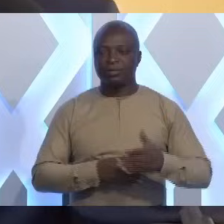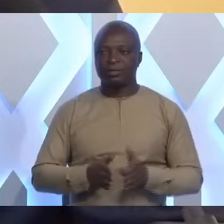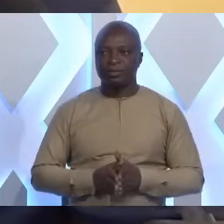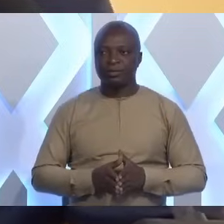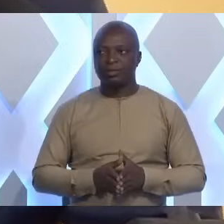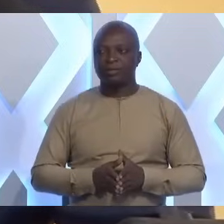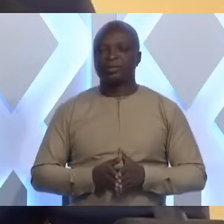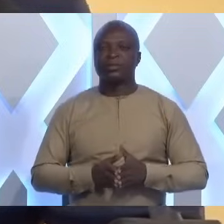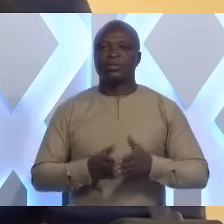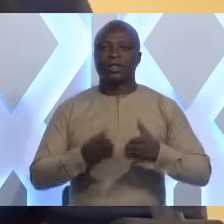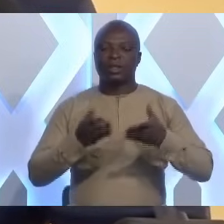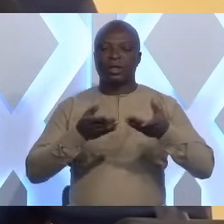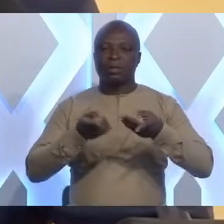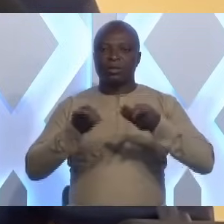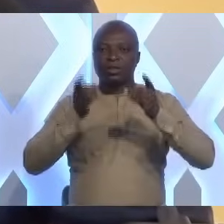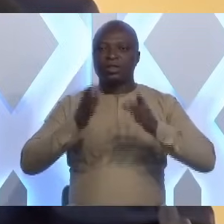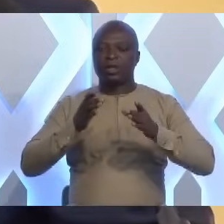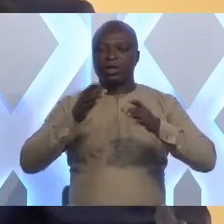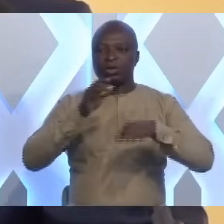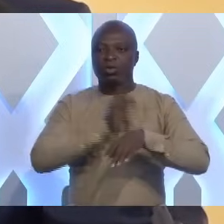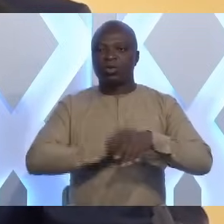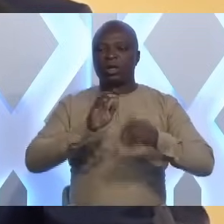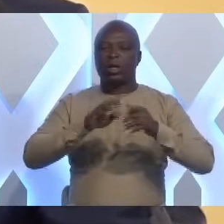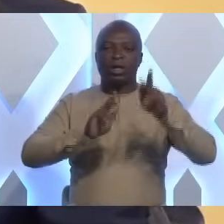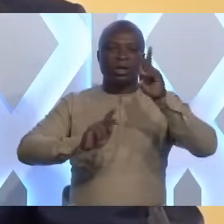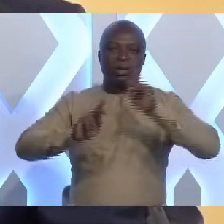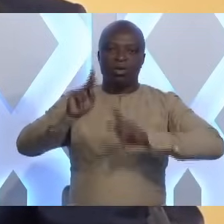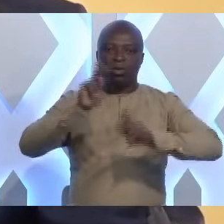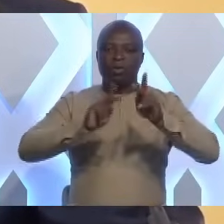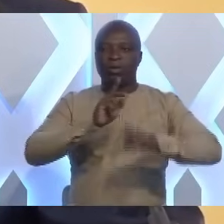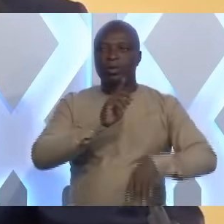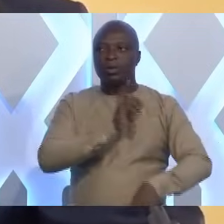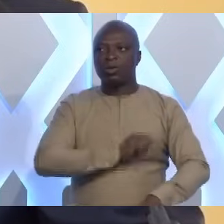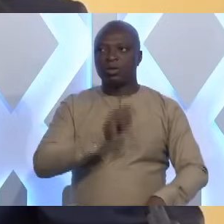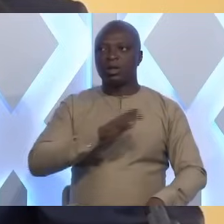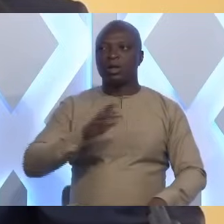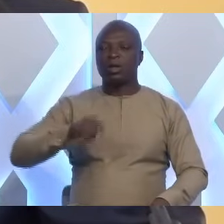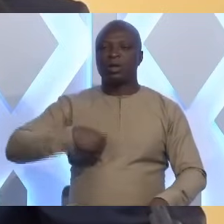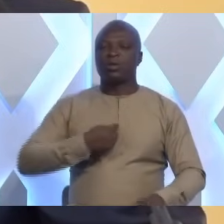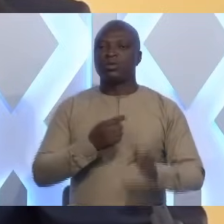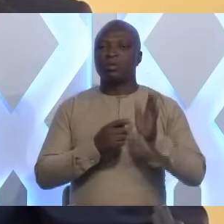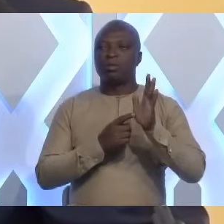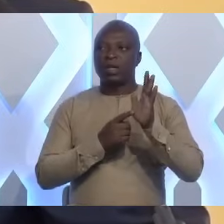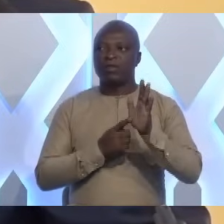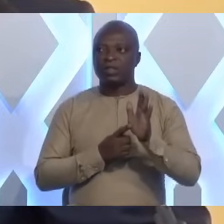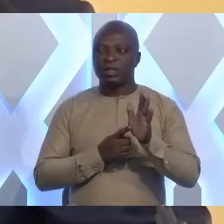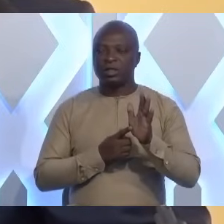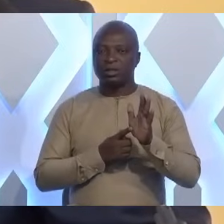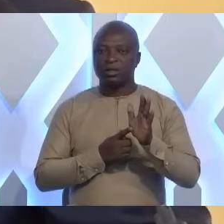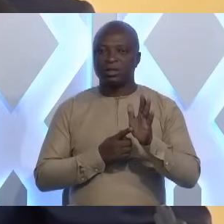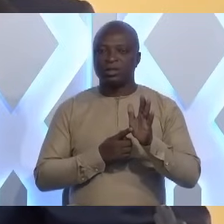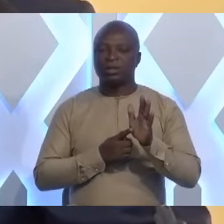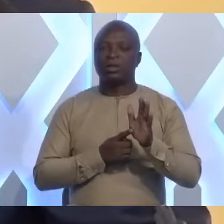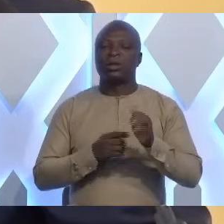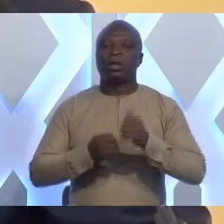Les dirigeants togolais et le peuple togolais nous ont manifesté la